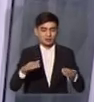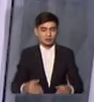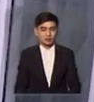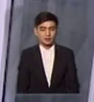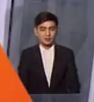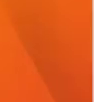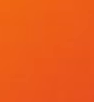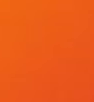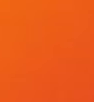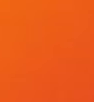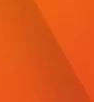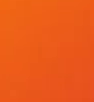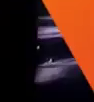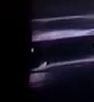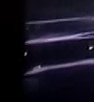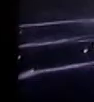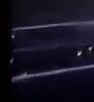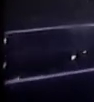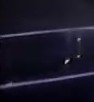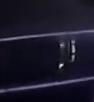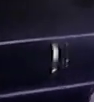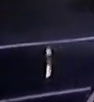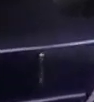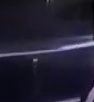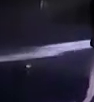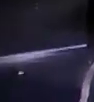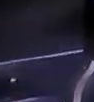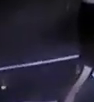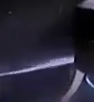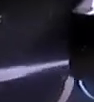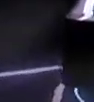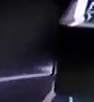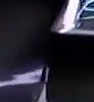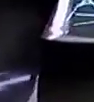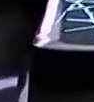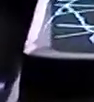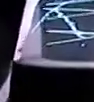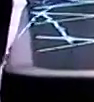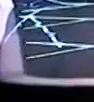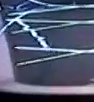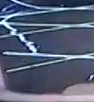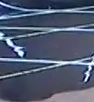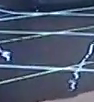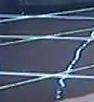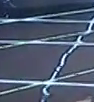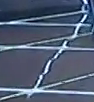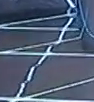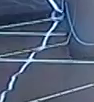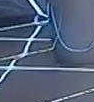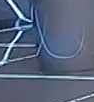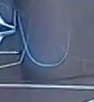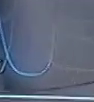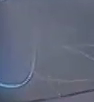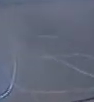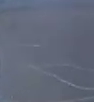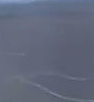Информбюро, Актюбинская область. Будьте в курсе всех важных событий, происходящих в стране. Подписывайтесь на наш канал в YouTube, ставьте